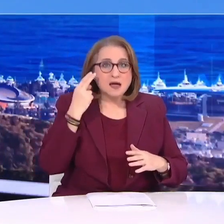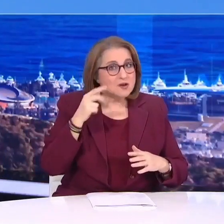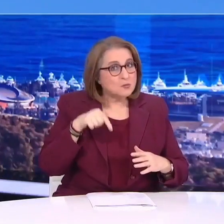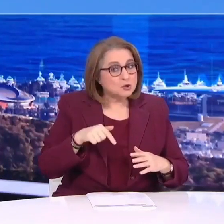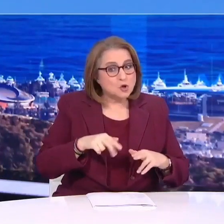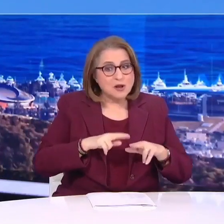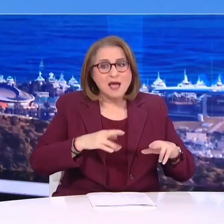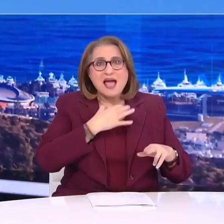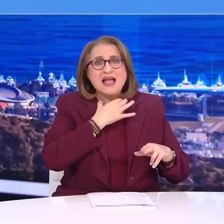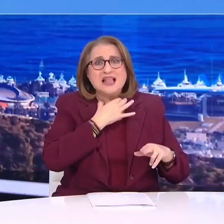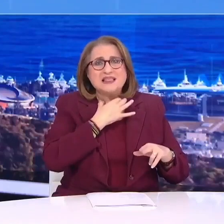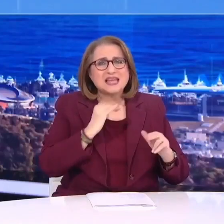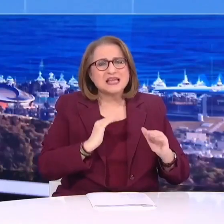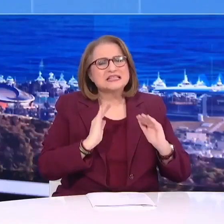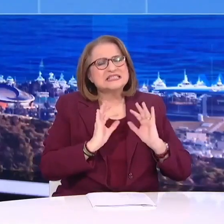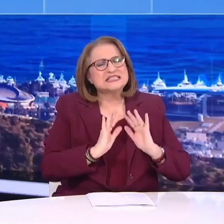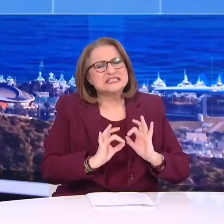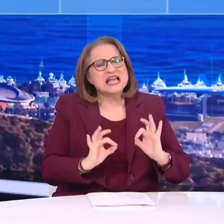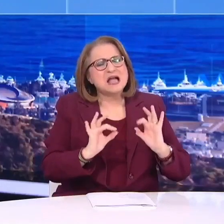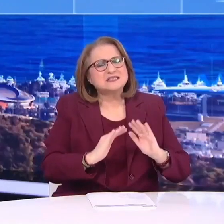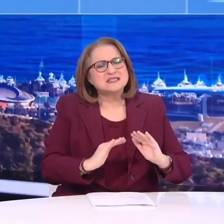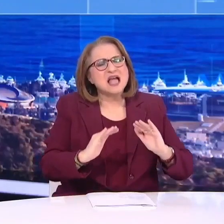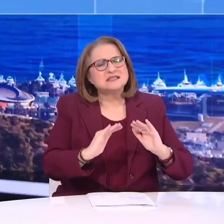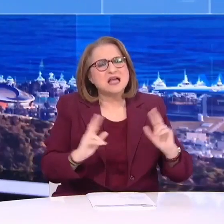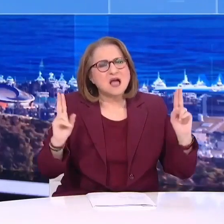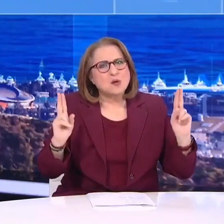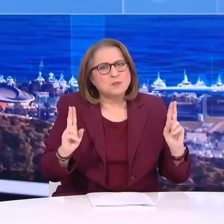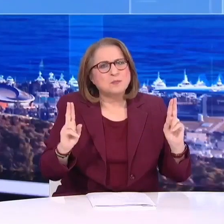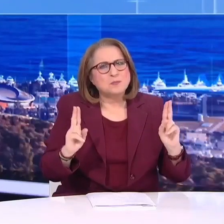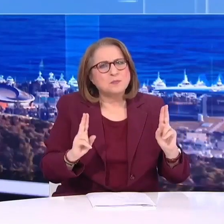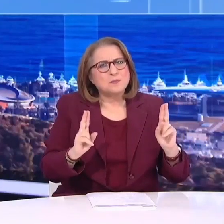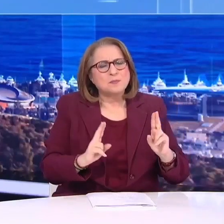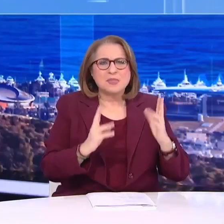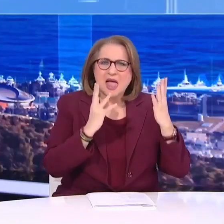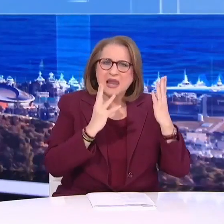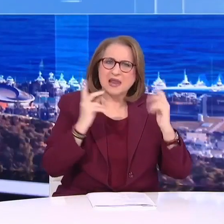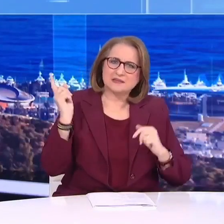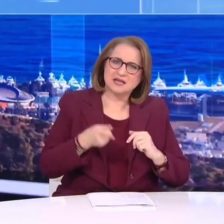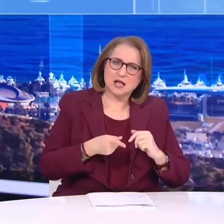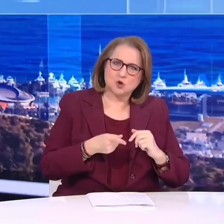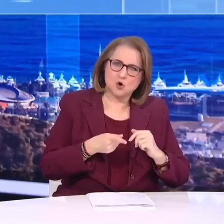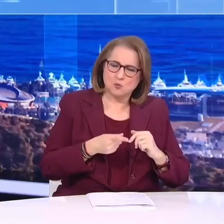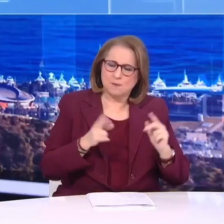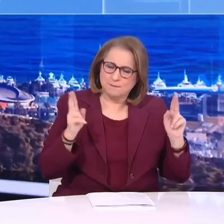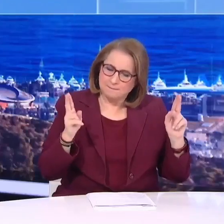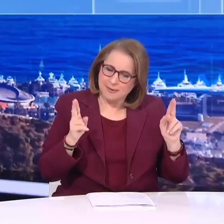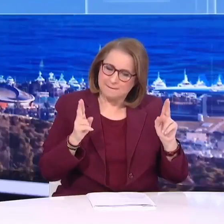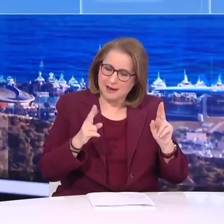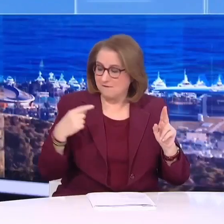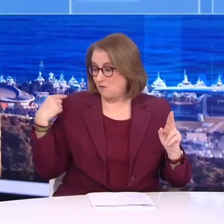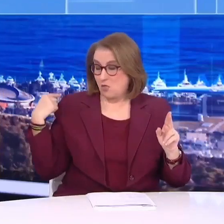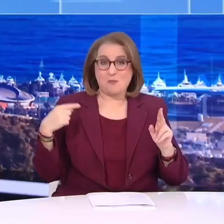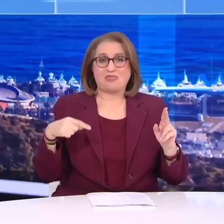μονάδες εντατικής θεραπείας, με μείωση κατά 9% του κυλιόμενου μέσου των νοσηλευόμενων την τελευταία εβδομάδα και με τα